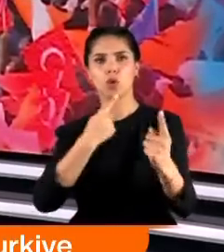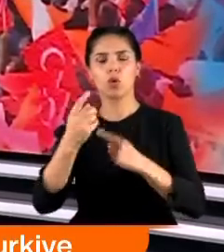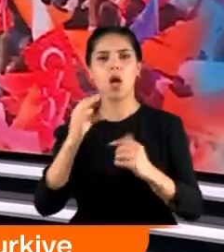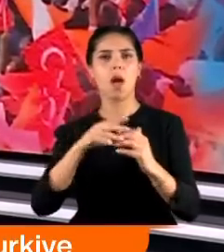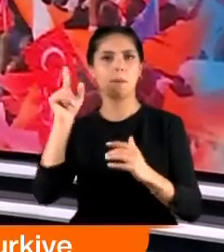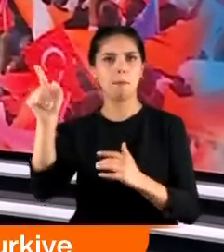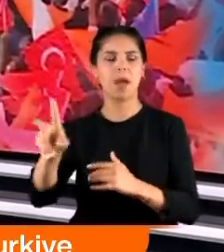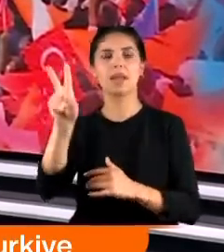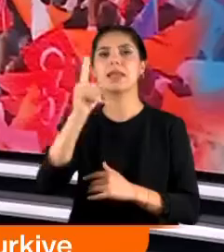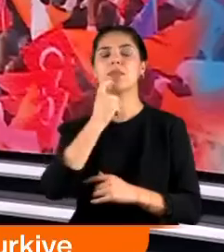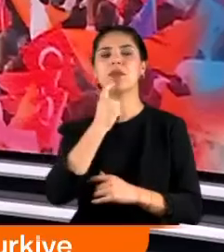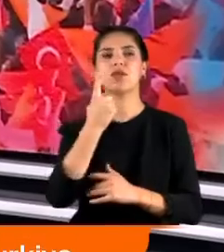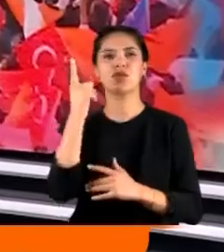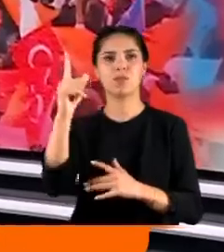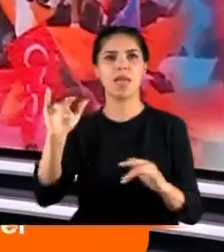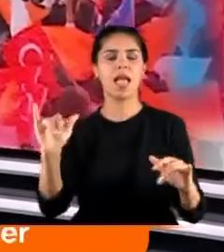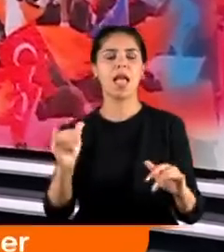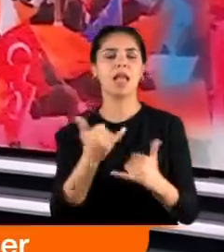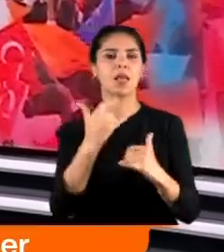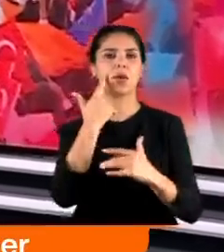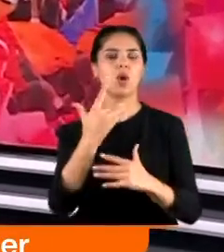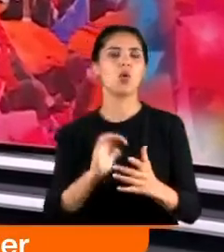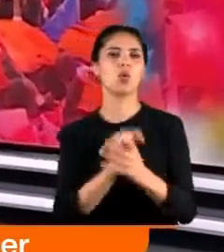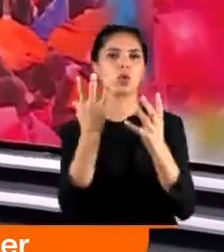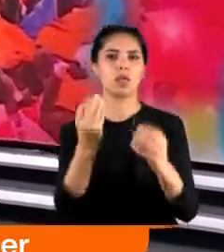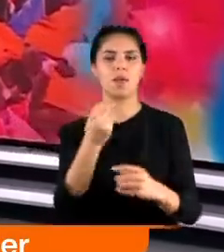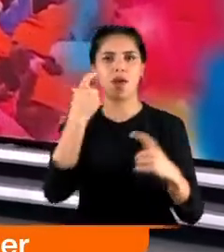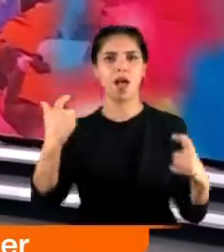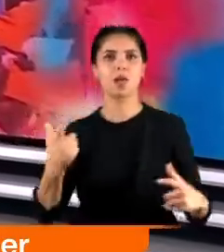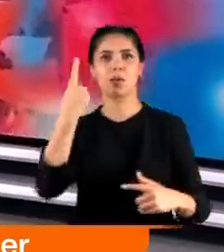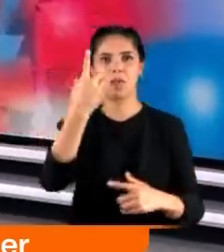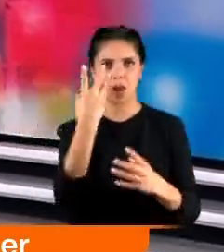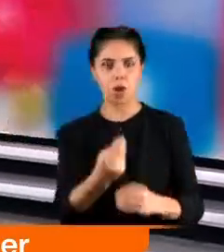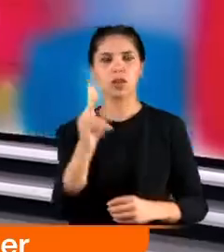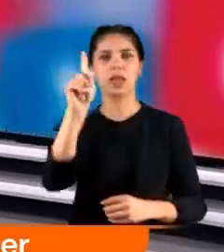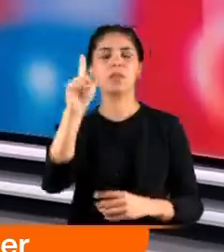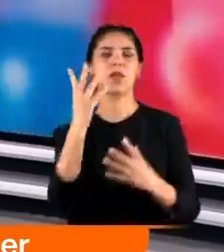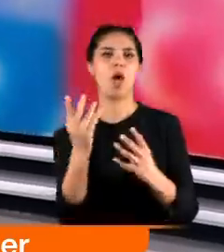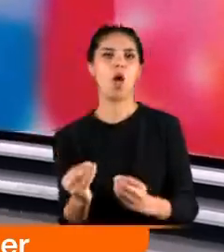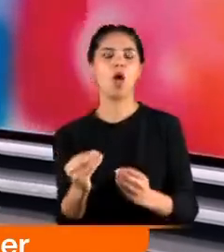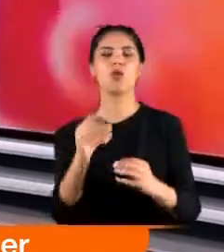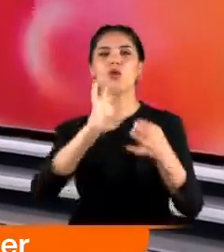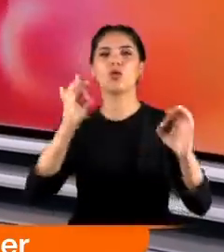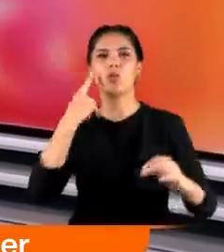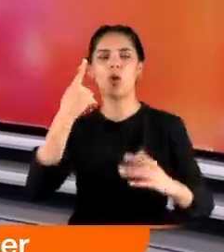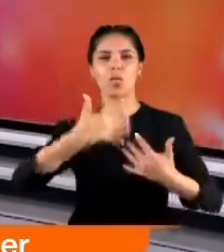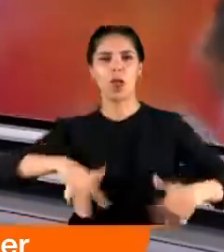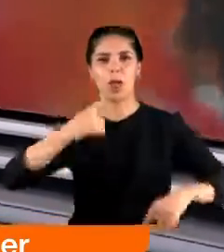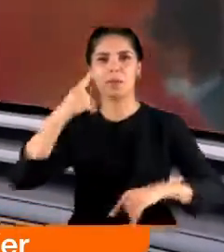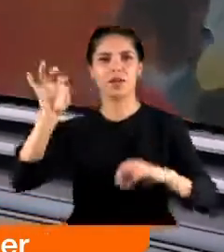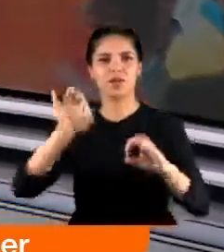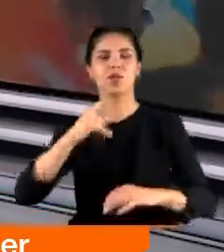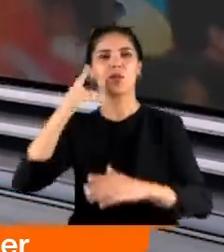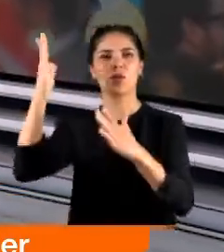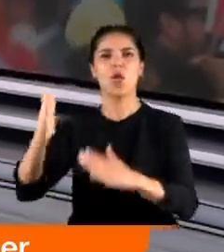AK Parti 21. yaşını bir etkinlikle kutluyor Ankara'da. Bir olduk, 21 olduk sloganıyla. Şimdi o törene gideceğiz. Erdoğan'ın bir